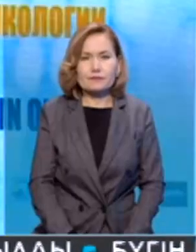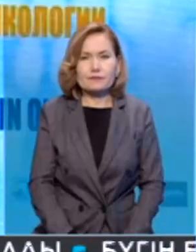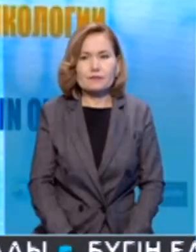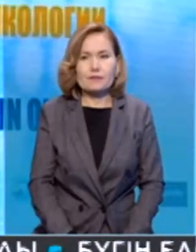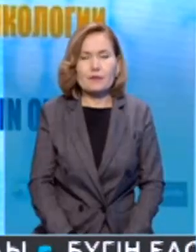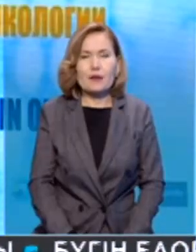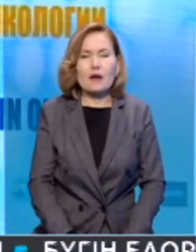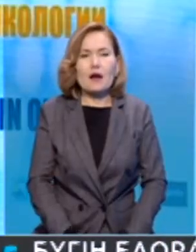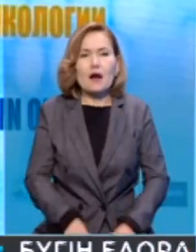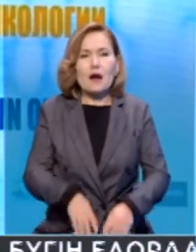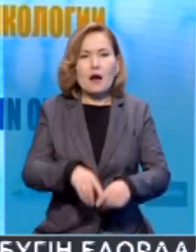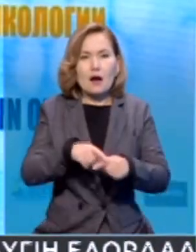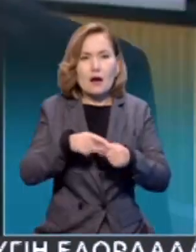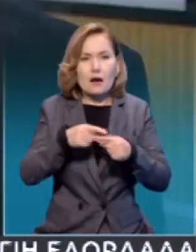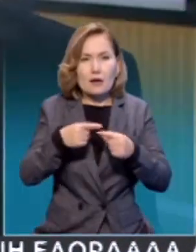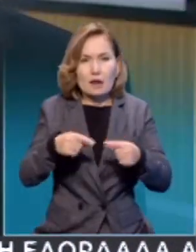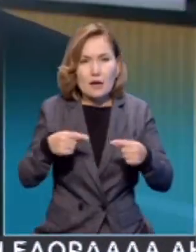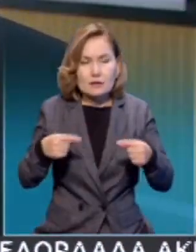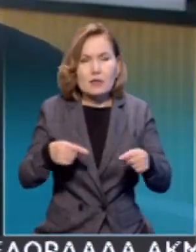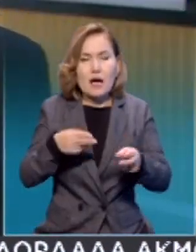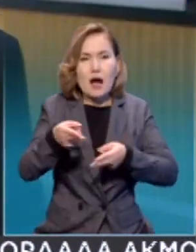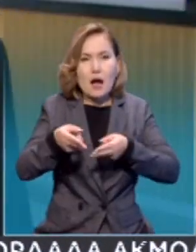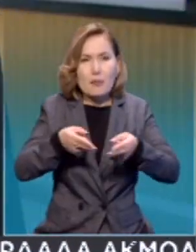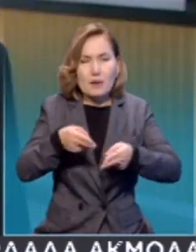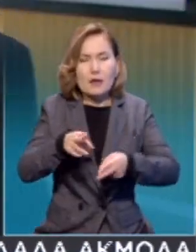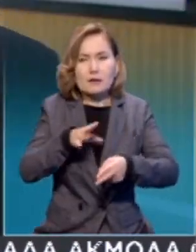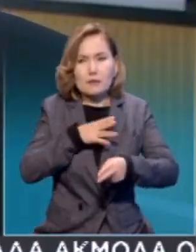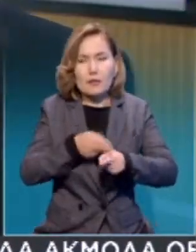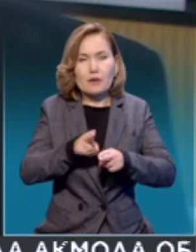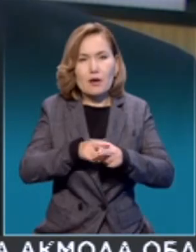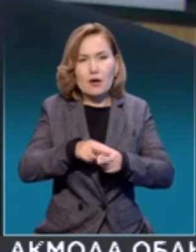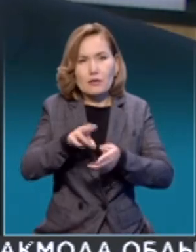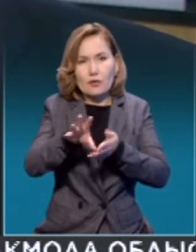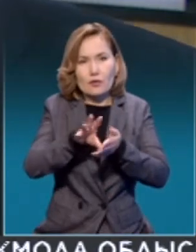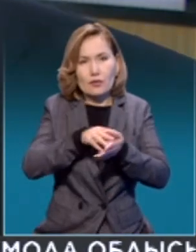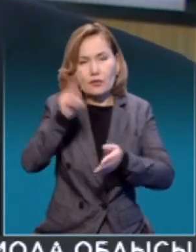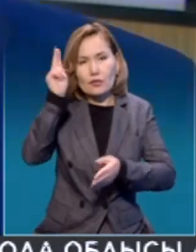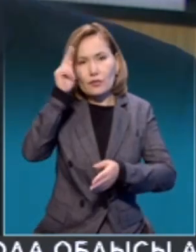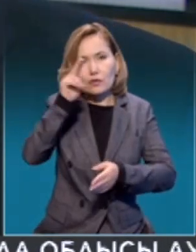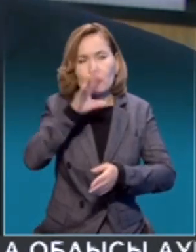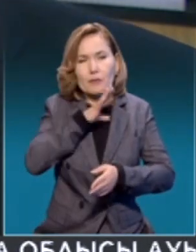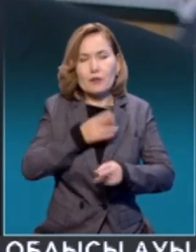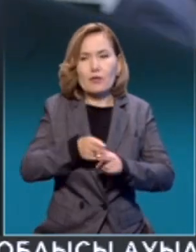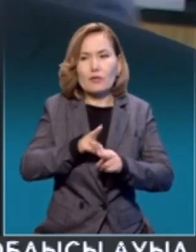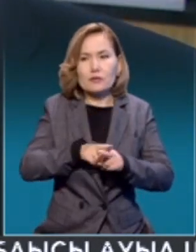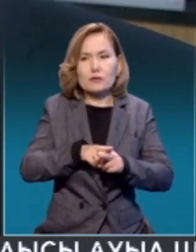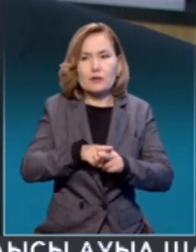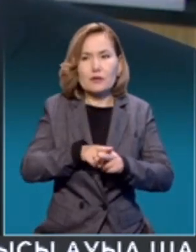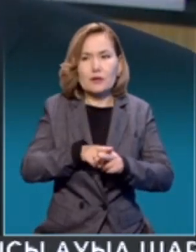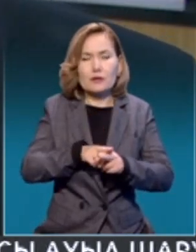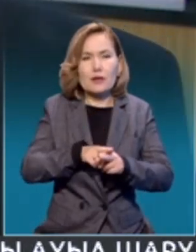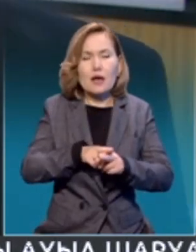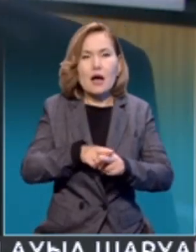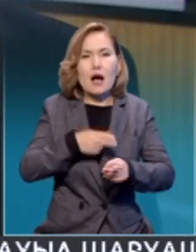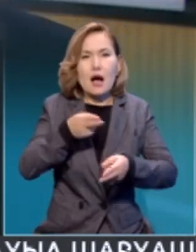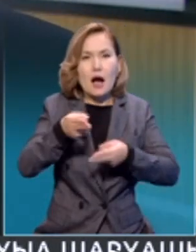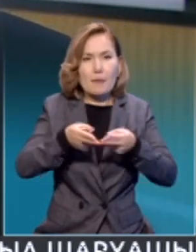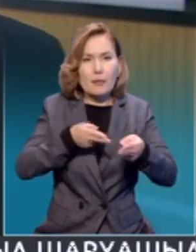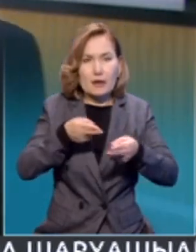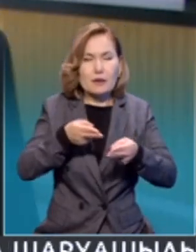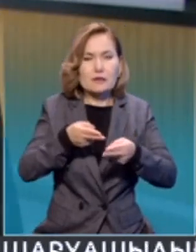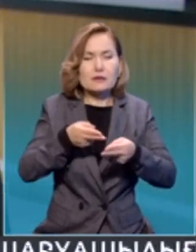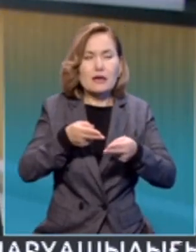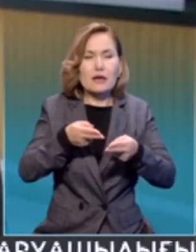Бірнеше операция жасадық, өзімізге керекті әдістерді алдық деп, үйрендік деп ойлайым. Өйткен операция жасайтын